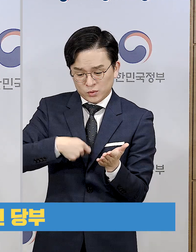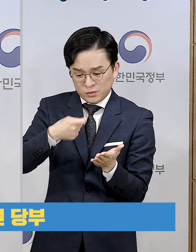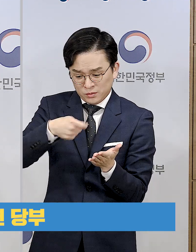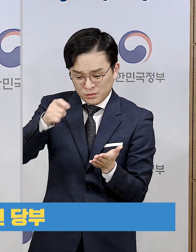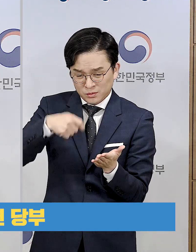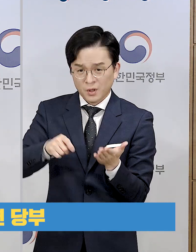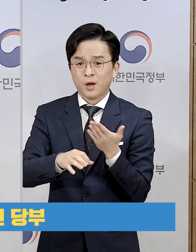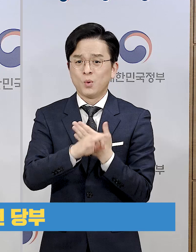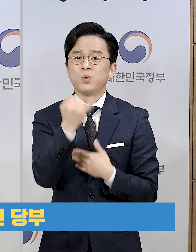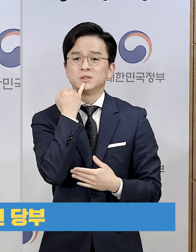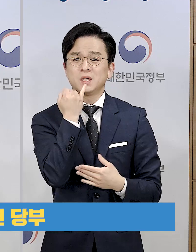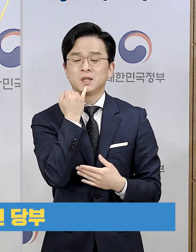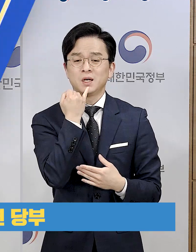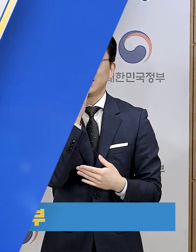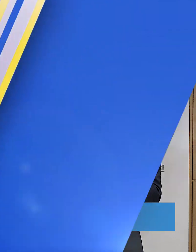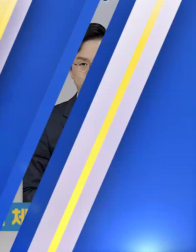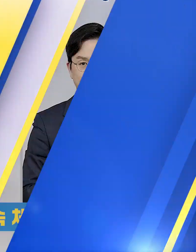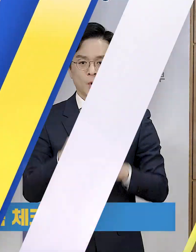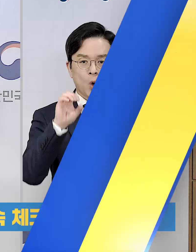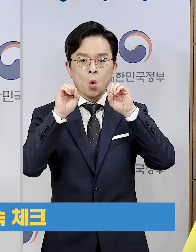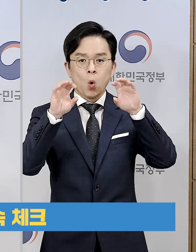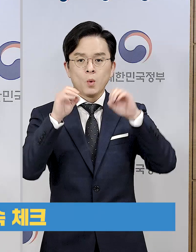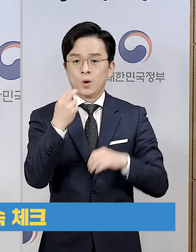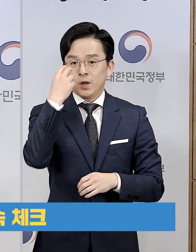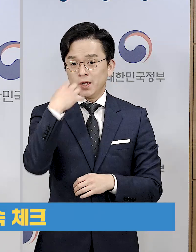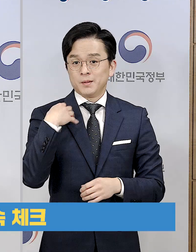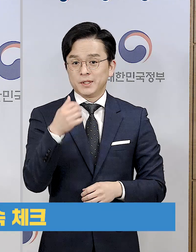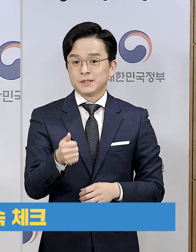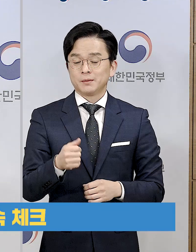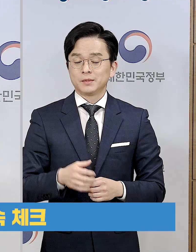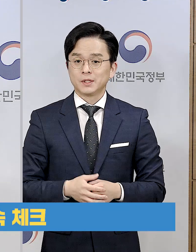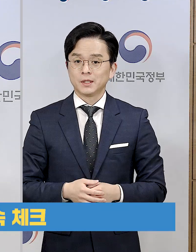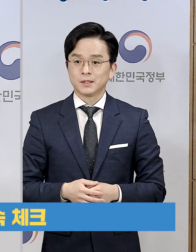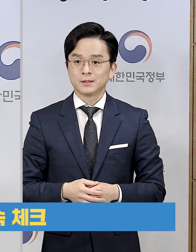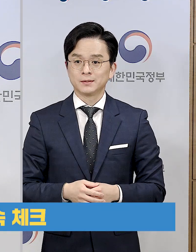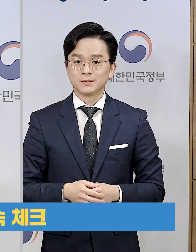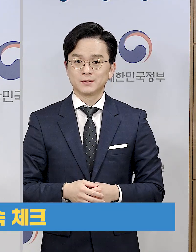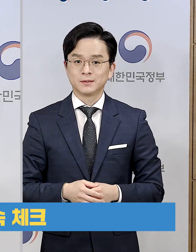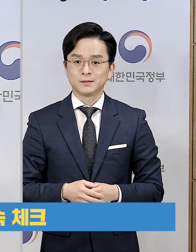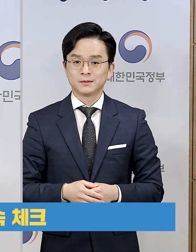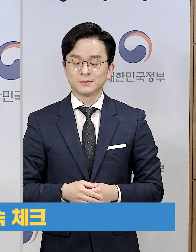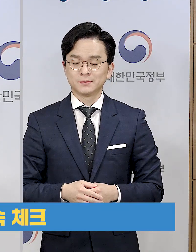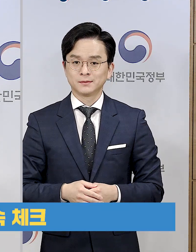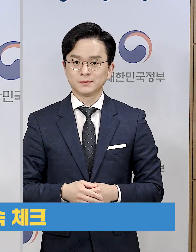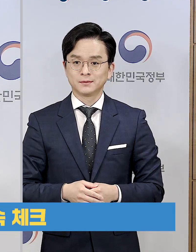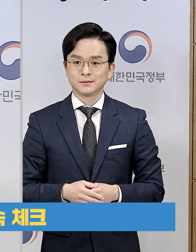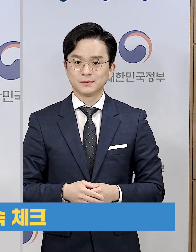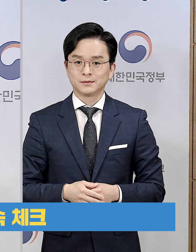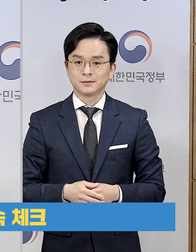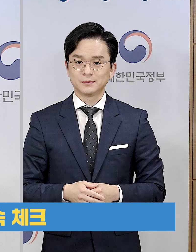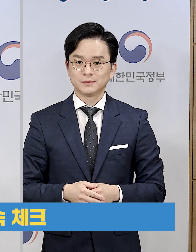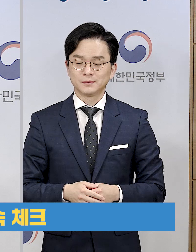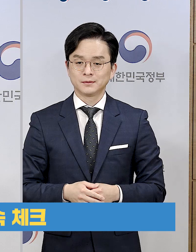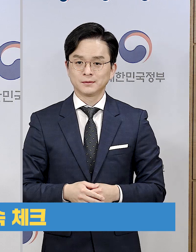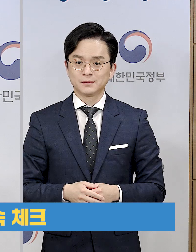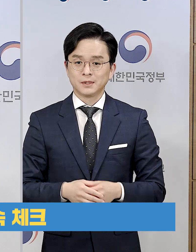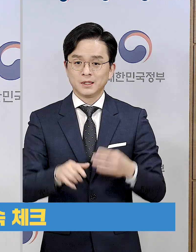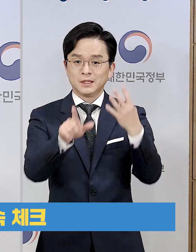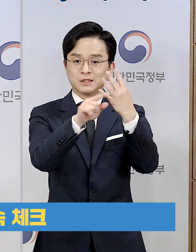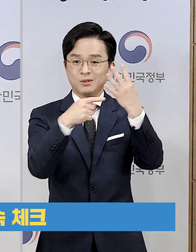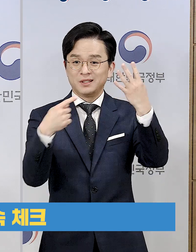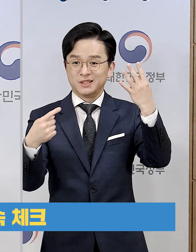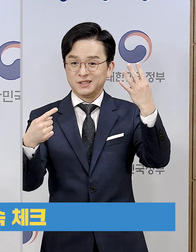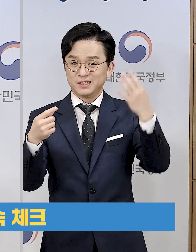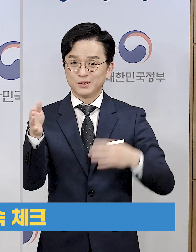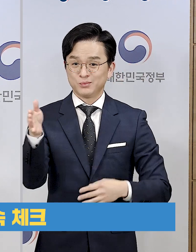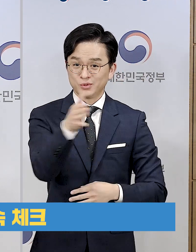통해서 자가격리 상태에 들어가게 되고요. 앞으로 이런 일이 또 반복되지 않나라고 하는 부분들에 대해서는 4월 1일부터 저희가